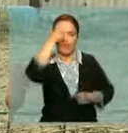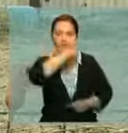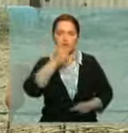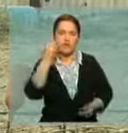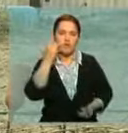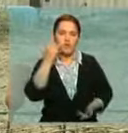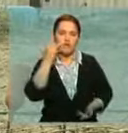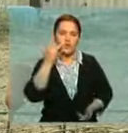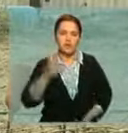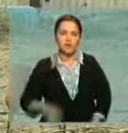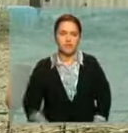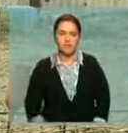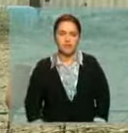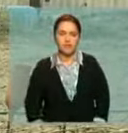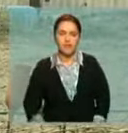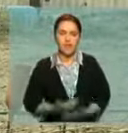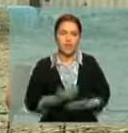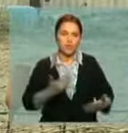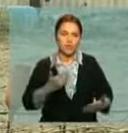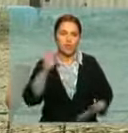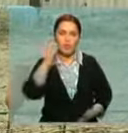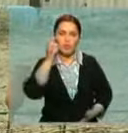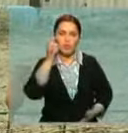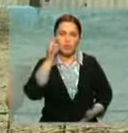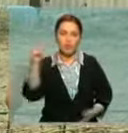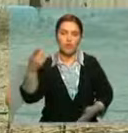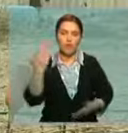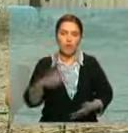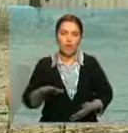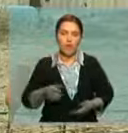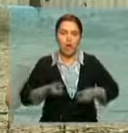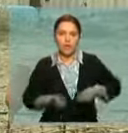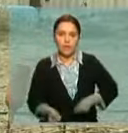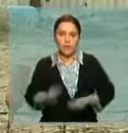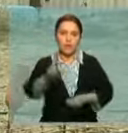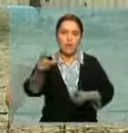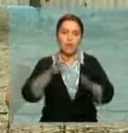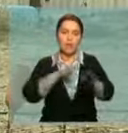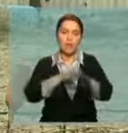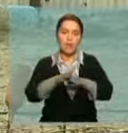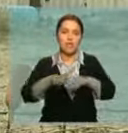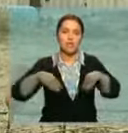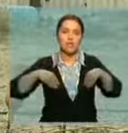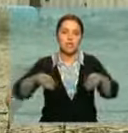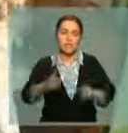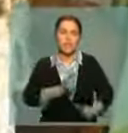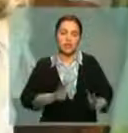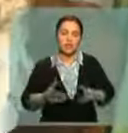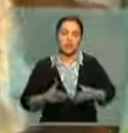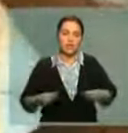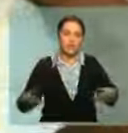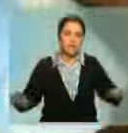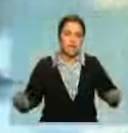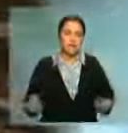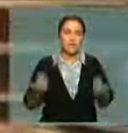Вот прошлой осенью еще он перекопал тут у нас вот весь огород, подготовил все к весне.